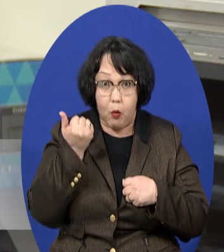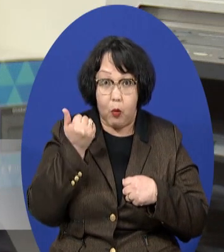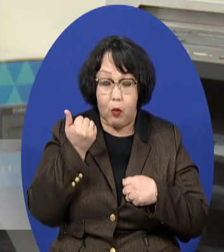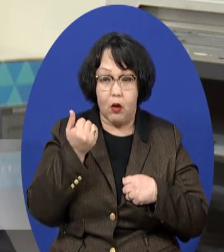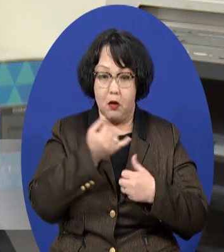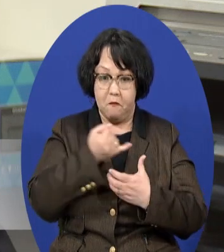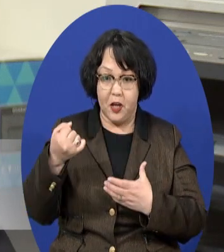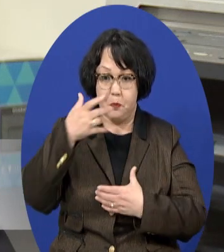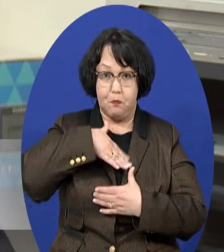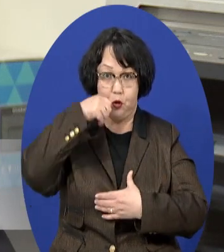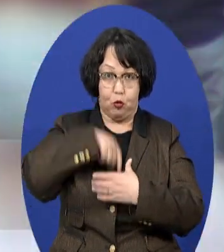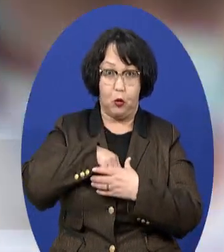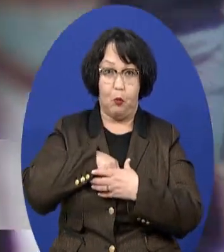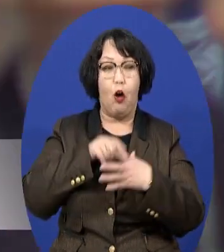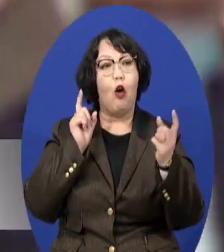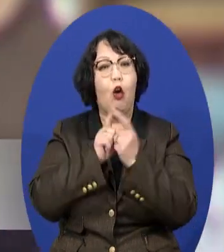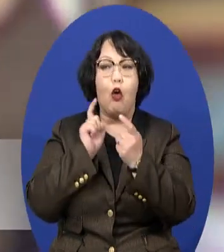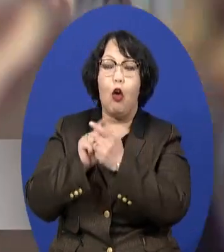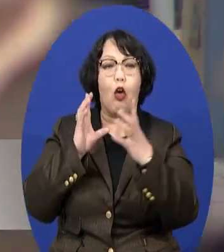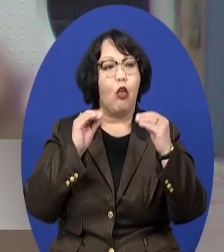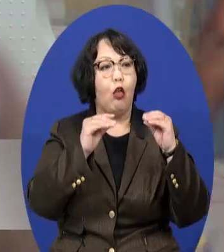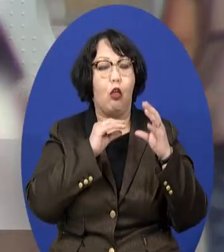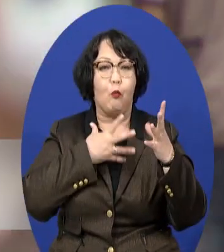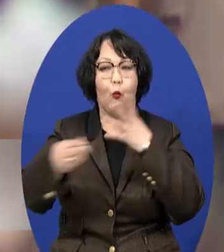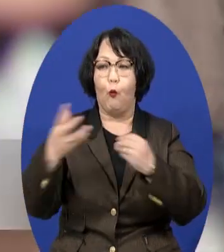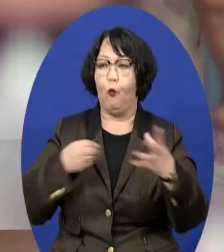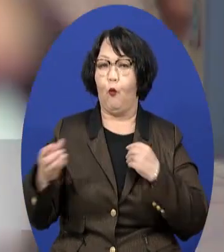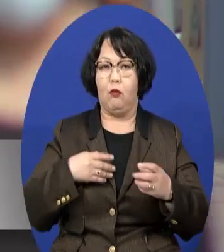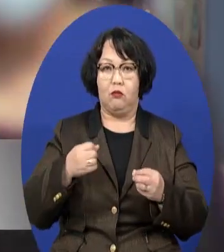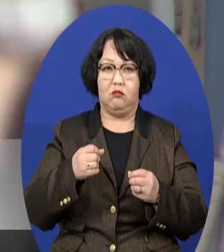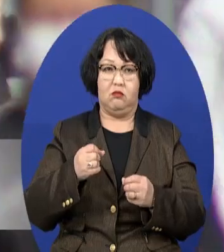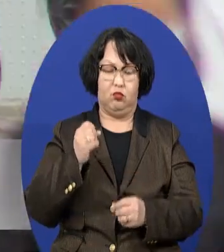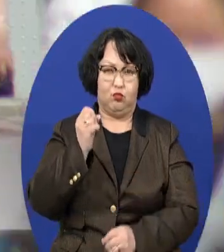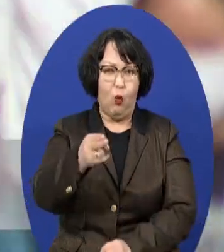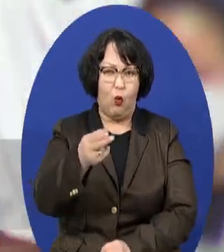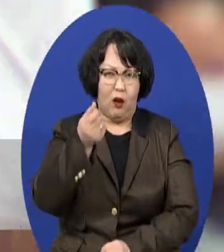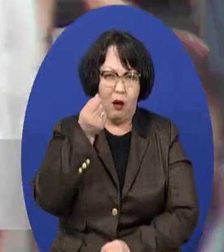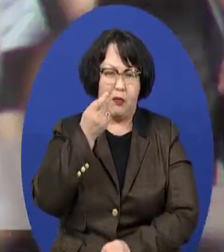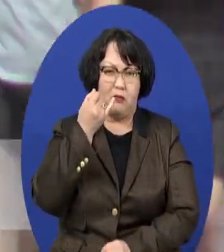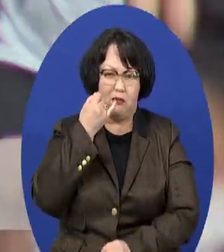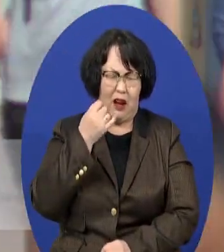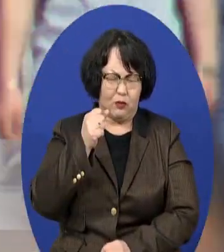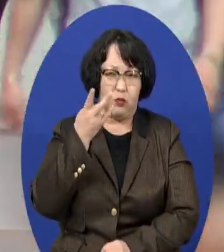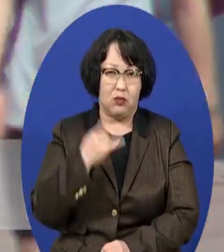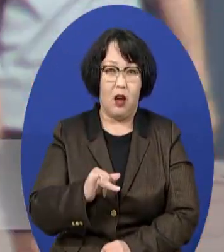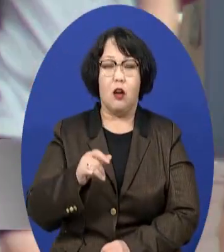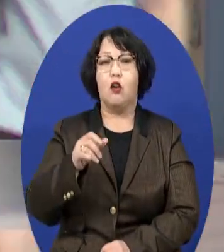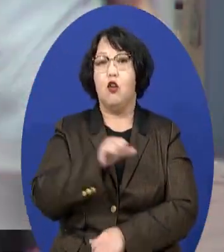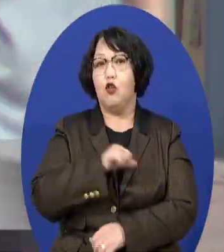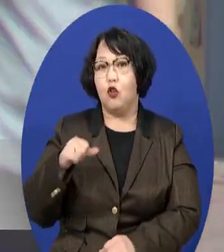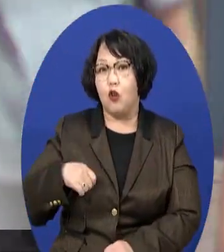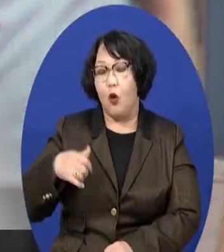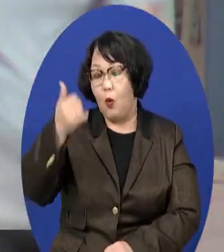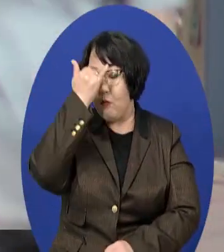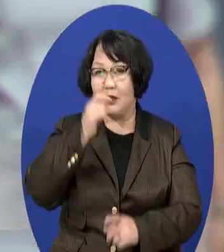магадгүй. Ийм л аюул байгаа байхгүй. Ийхүү бид нийтээрээ хариулц цагдуулгаасаа илүү өөрсдийн хумсраар зартахлыг даван туулах